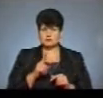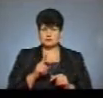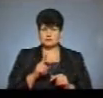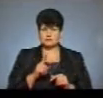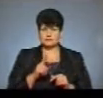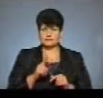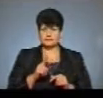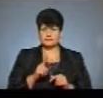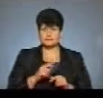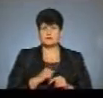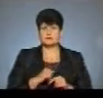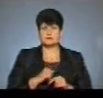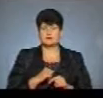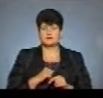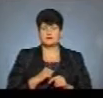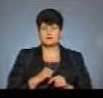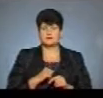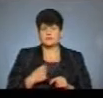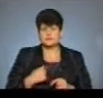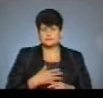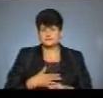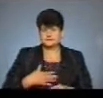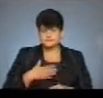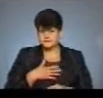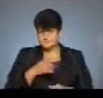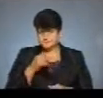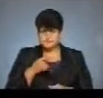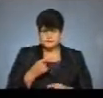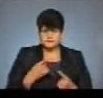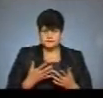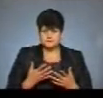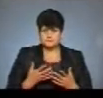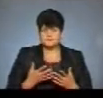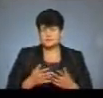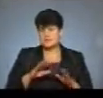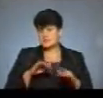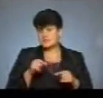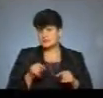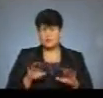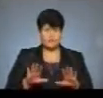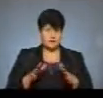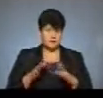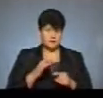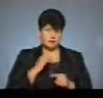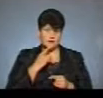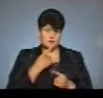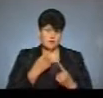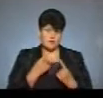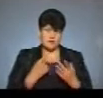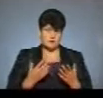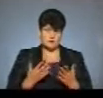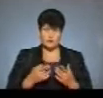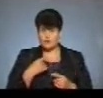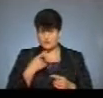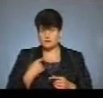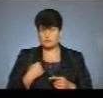Боже, я не можу говорити. У мене цей, ну, просто після такого випадку тяжко говорити.